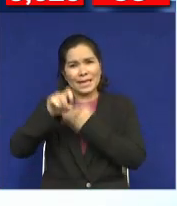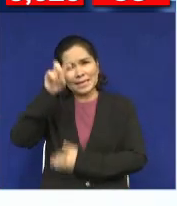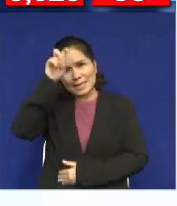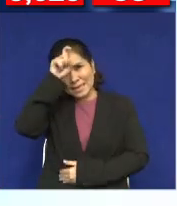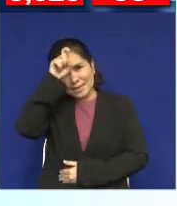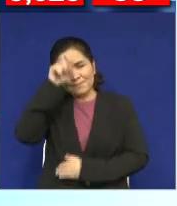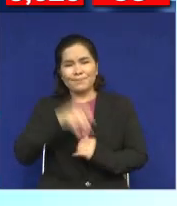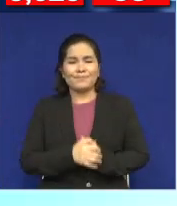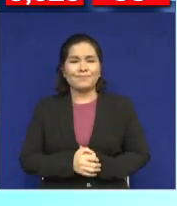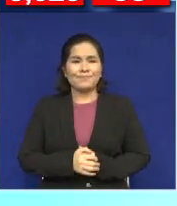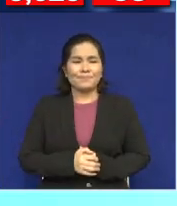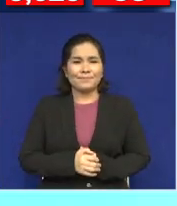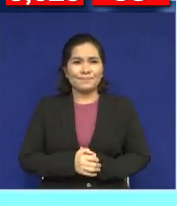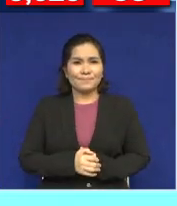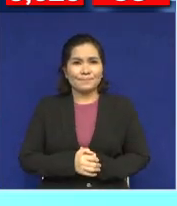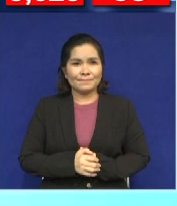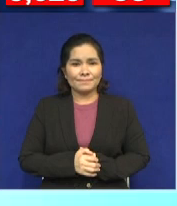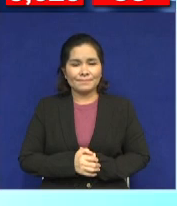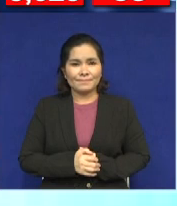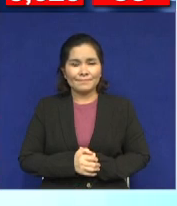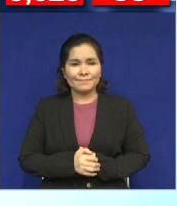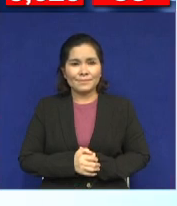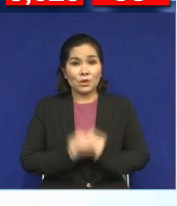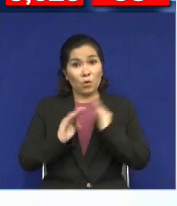ะคะโดยรวมแล้วค่ะมีจำนวนผู้ป่ว